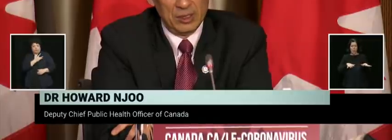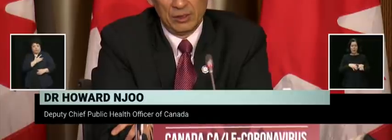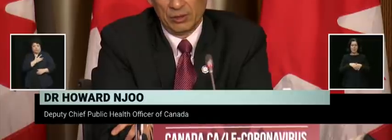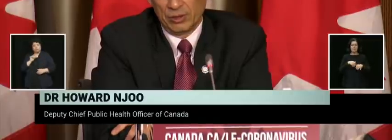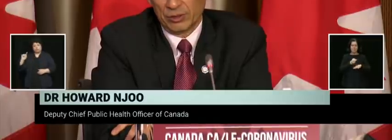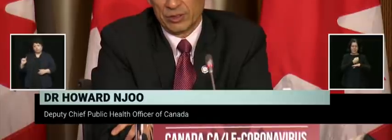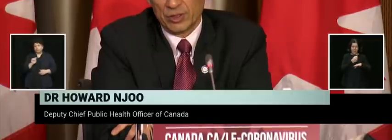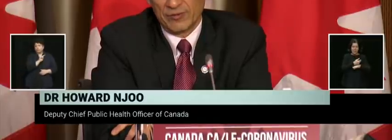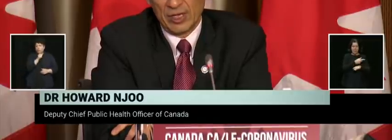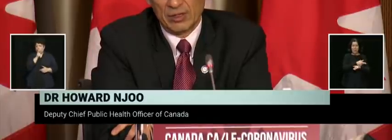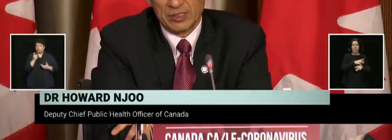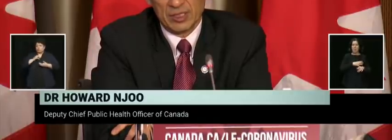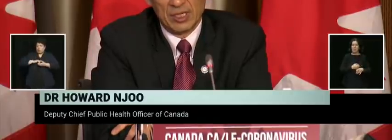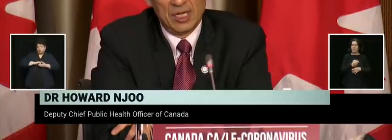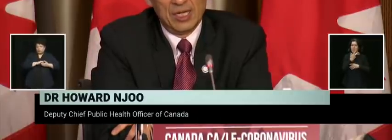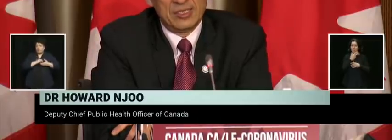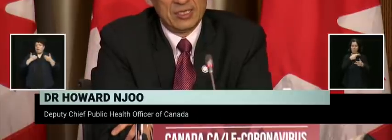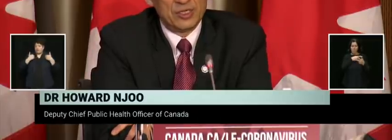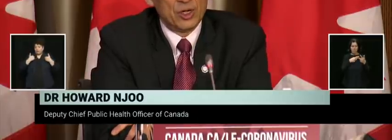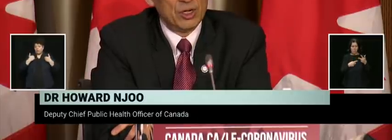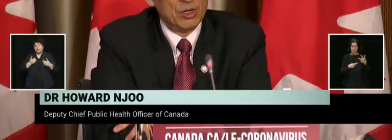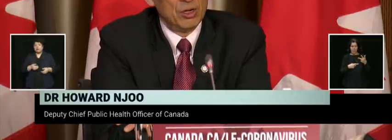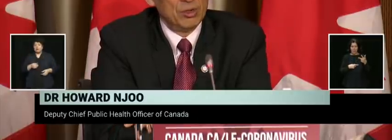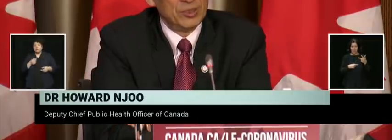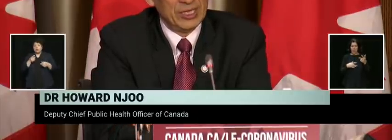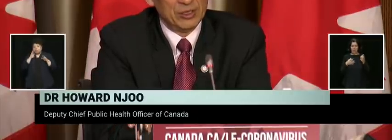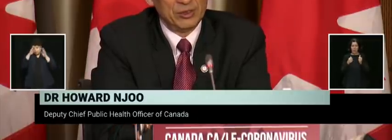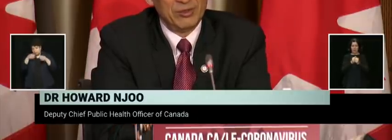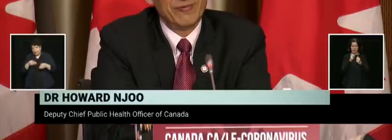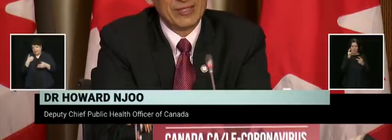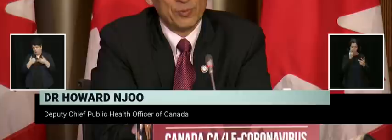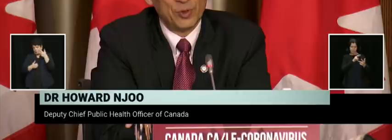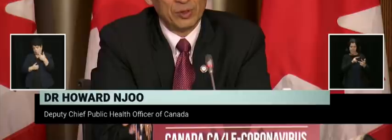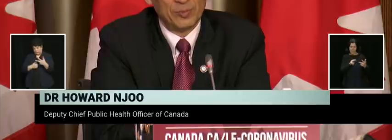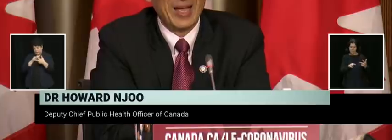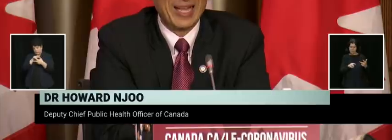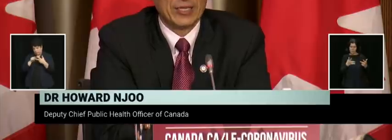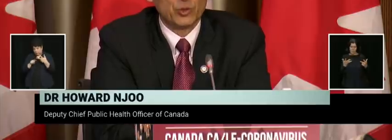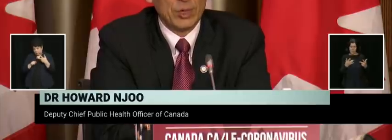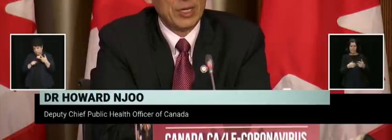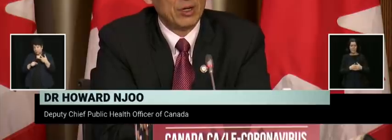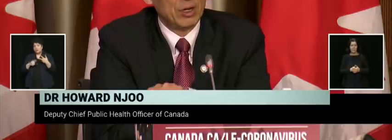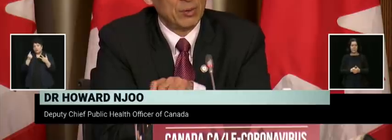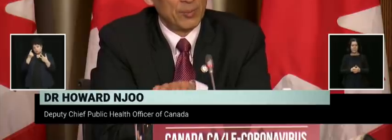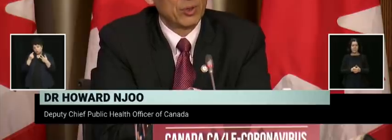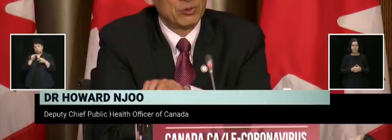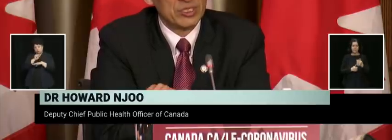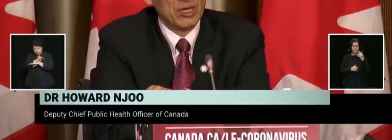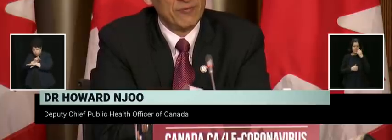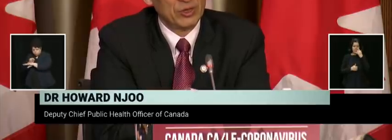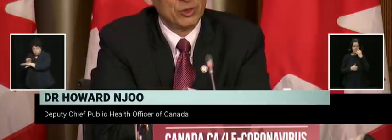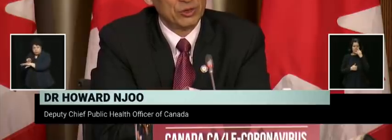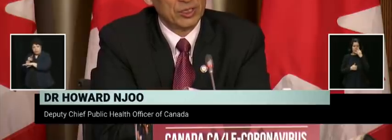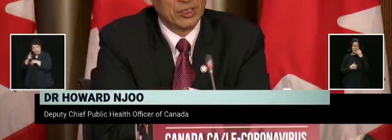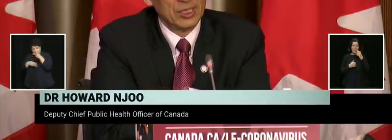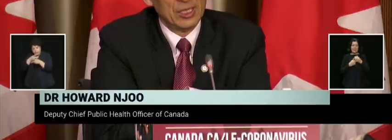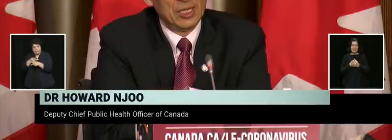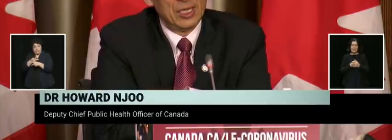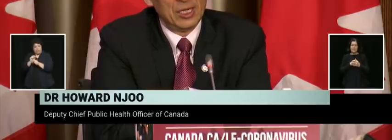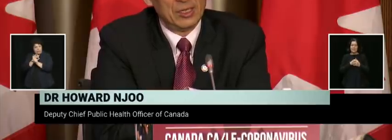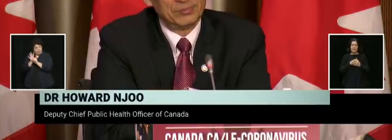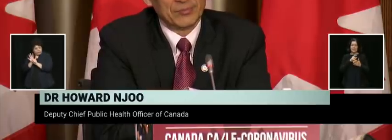avec notre surveillance. C'est sûr, on peut-être d'une façon un peu, pas aléatoire, mais on prend aussi avec